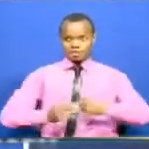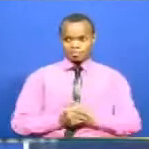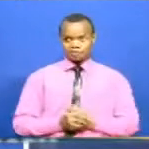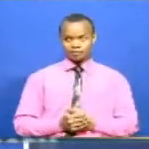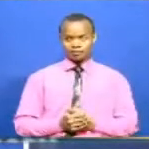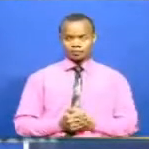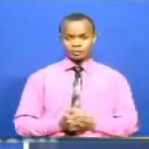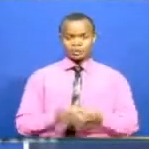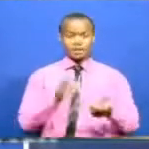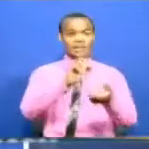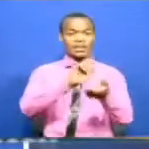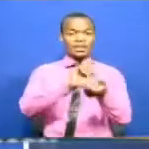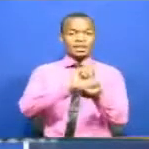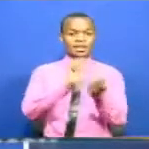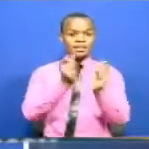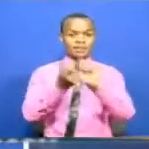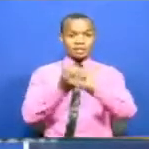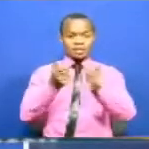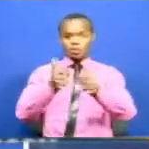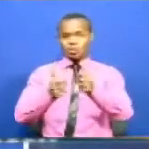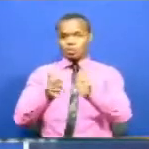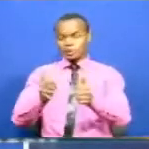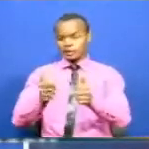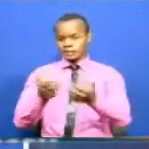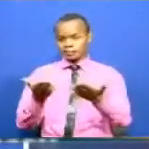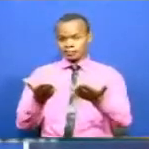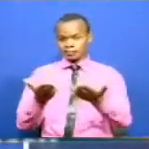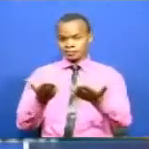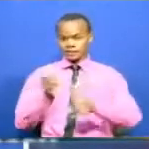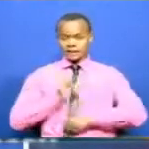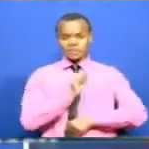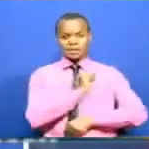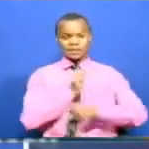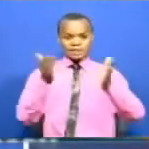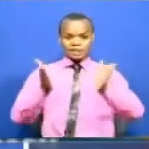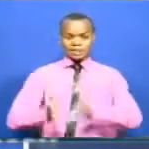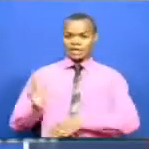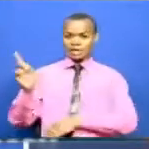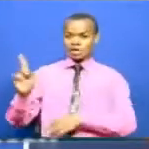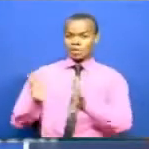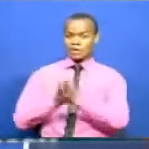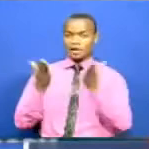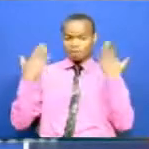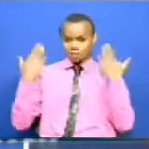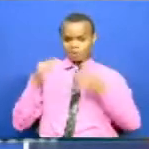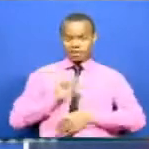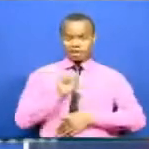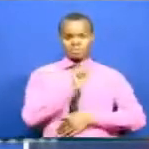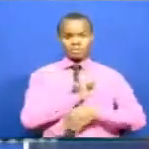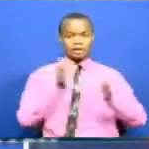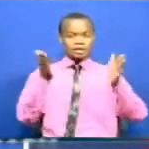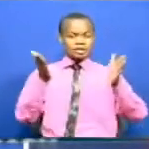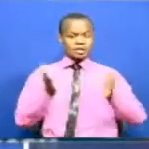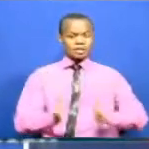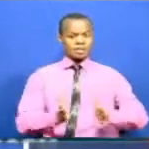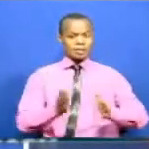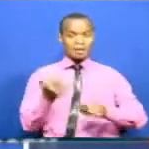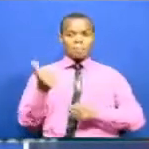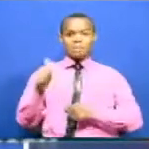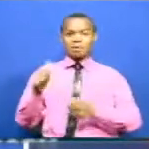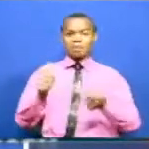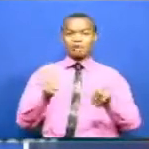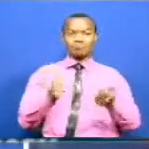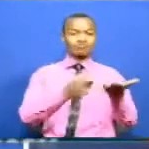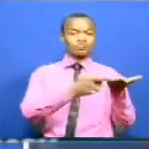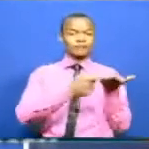Marekebisho yaliyowasilishwa na seneta wa Nairobi Johnson Sakaja na mwenzake wa Meru Mithika Linturi bado hayajajadiliwa. Na